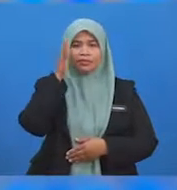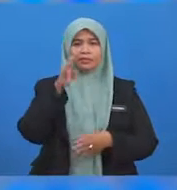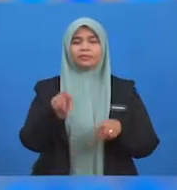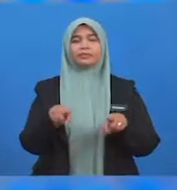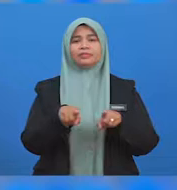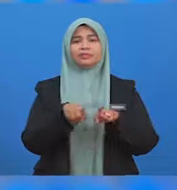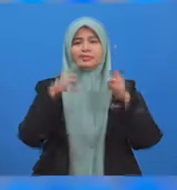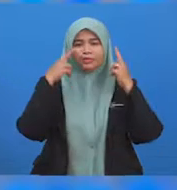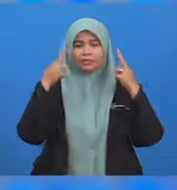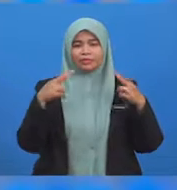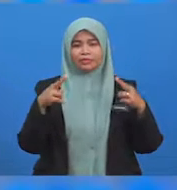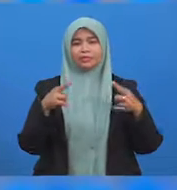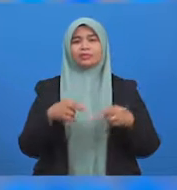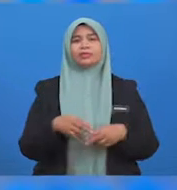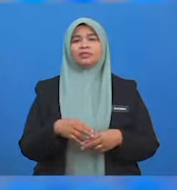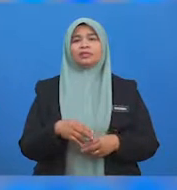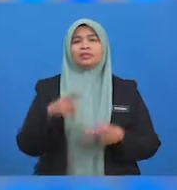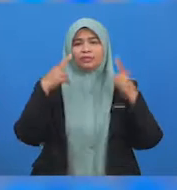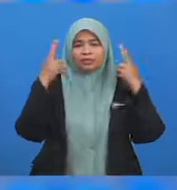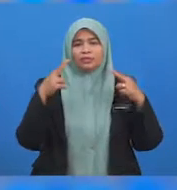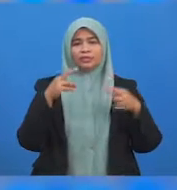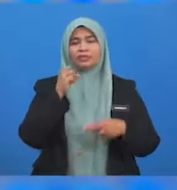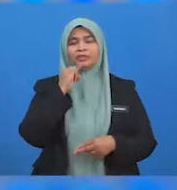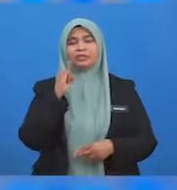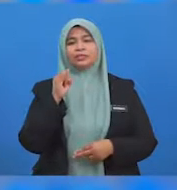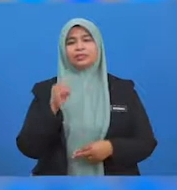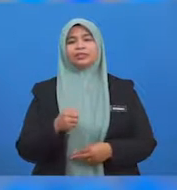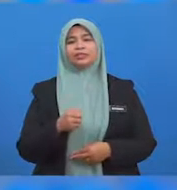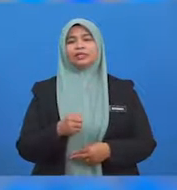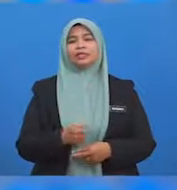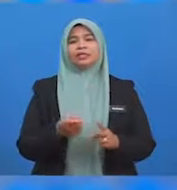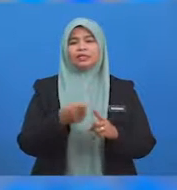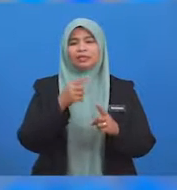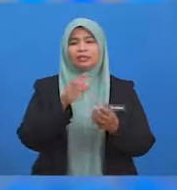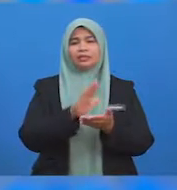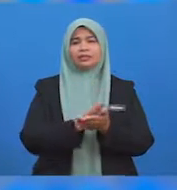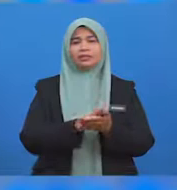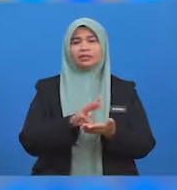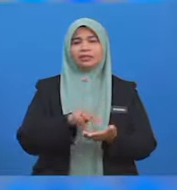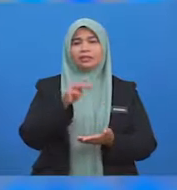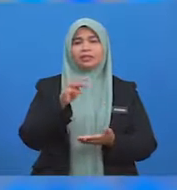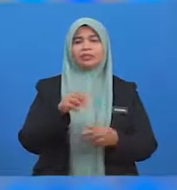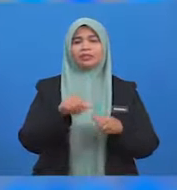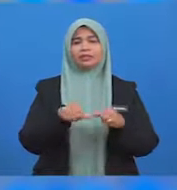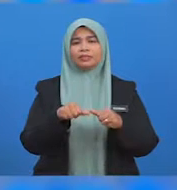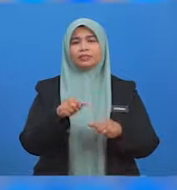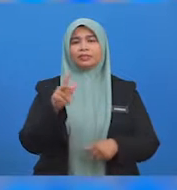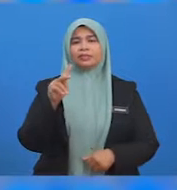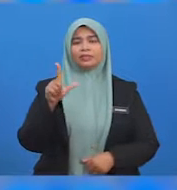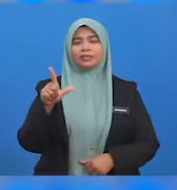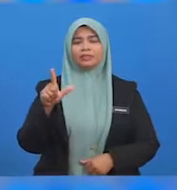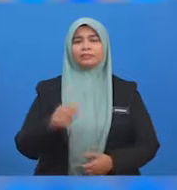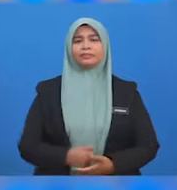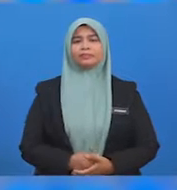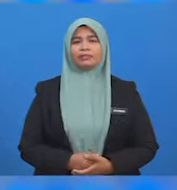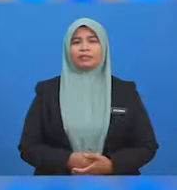bersama ustazah iaitu ustazah Siti Nur Fatimah binti Hassan dari Sekolah Menengah Sains Seri Puteri Kuala